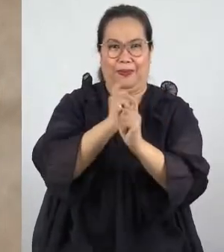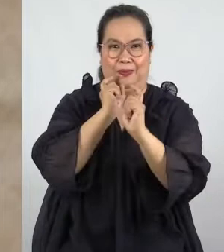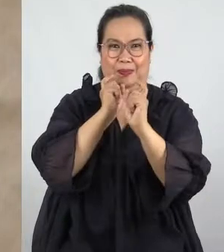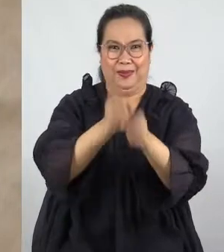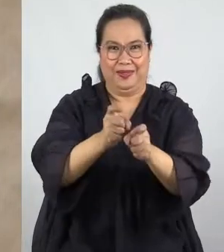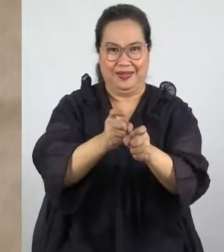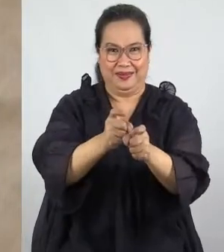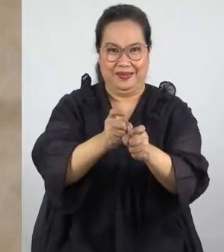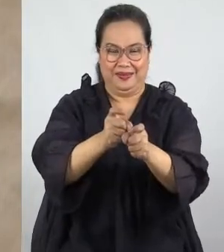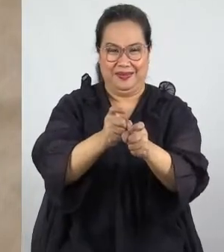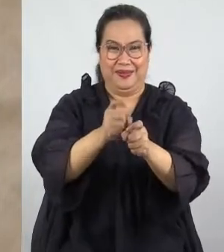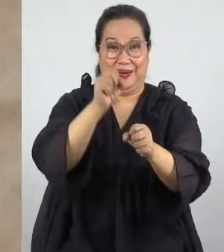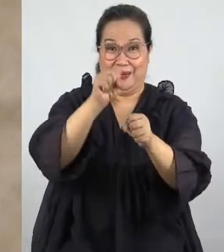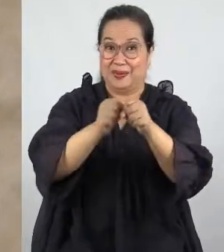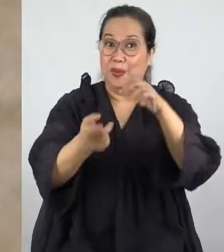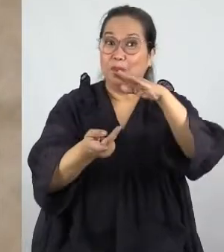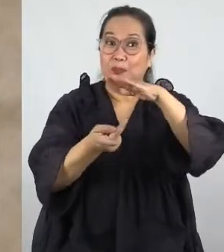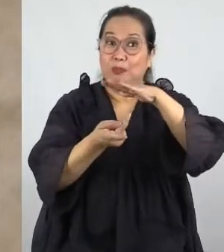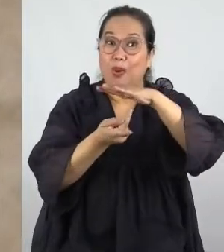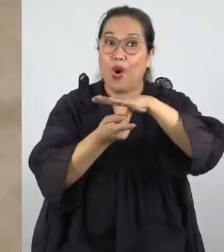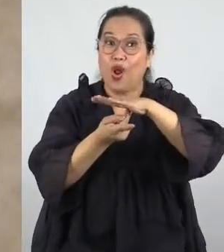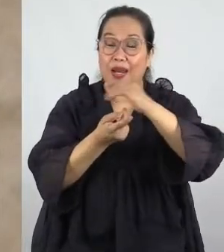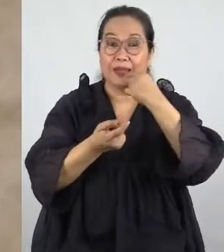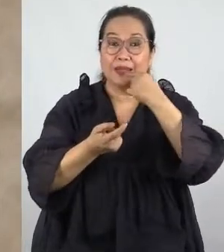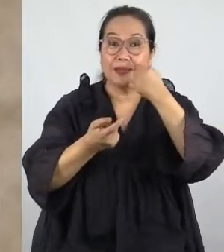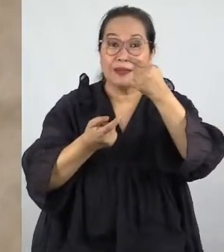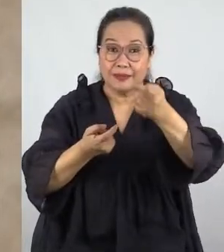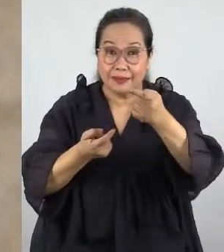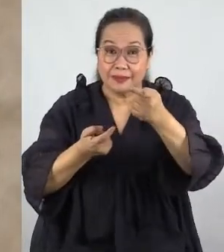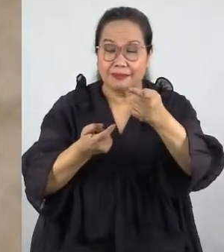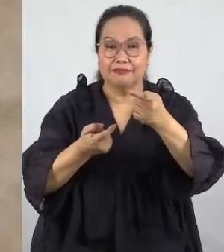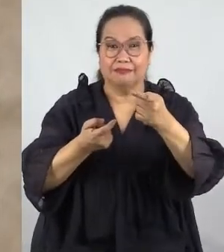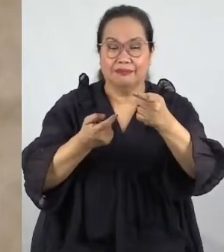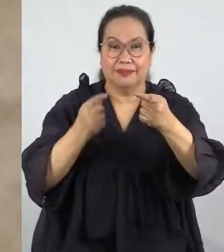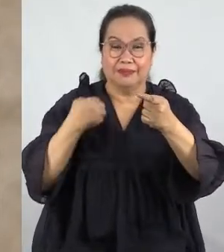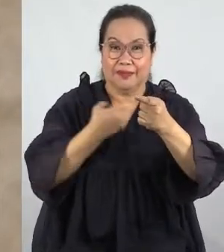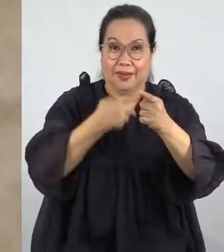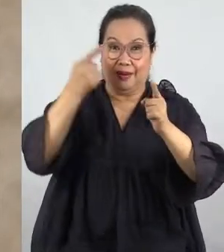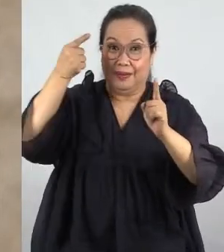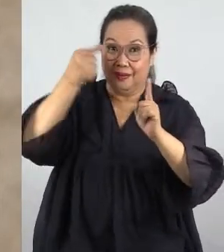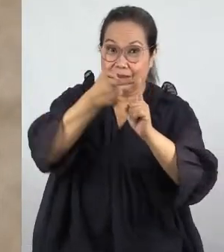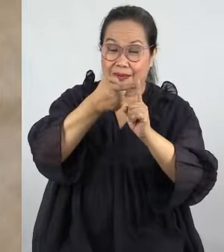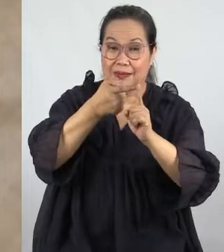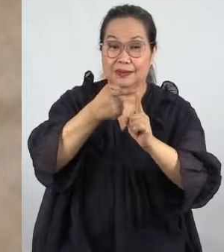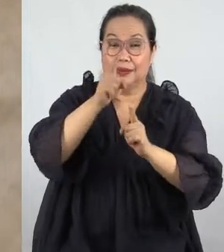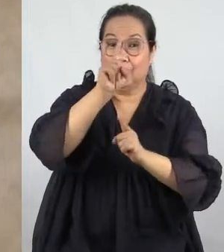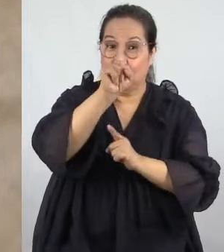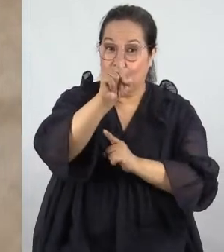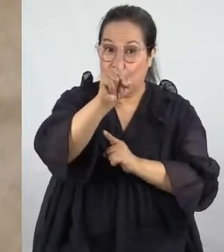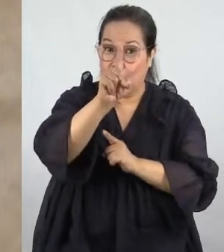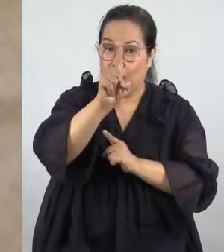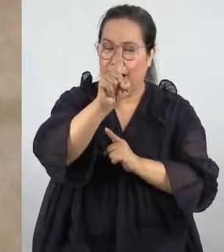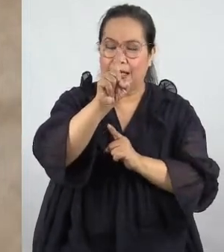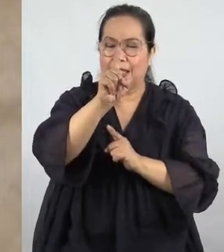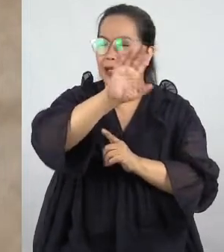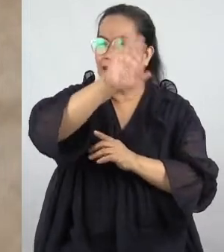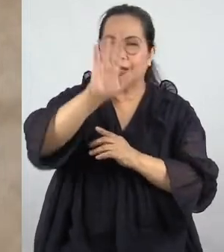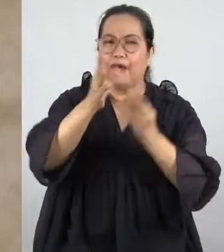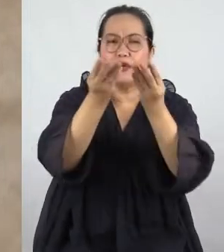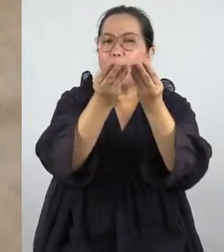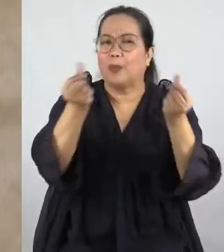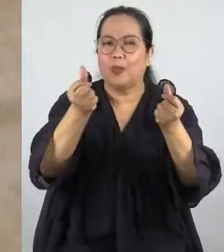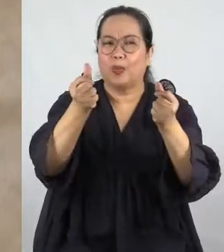So, sabi ni Pablo, dahil ang ating tinutukoy ay isang imperishable na